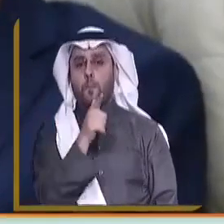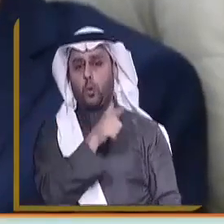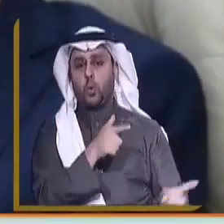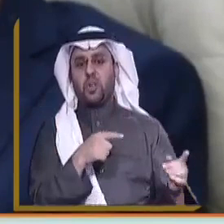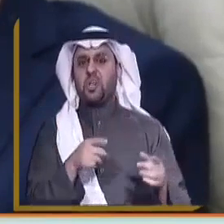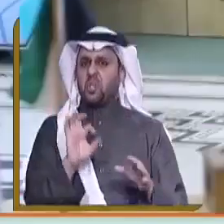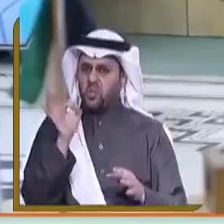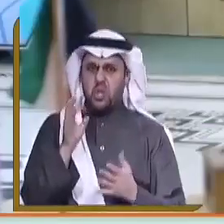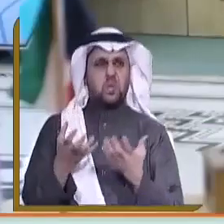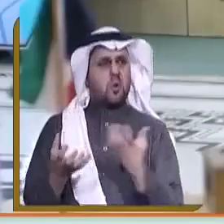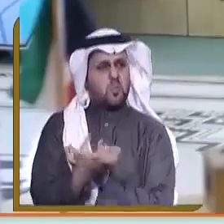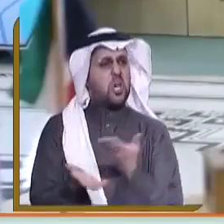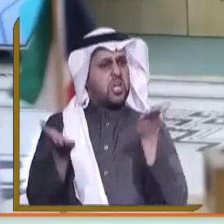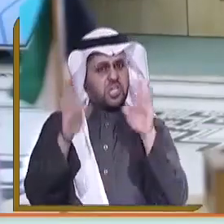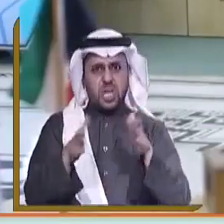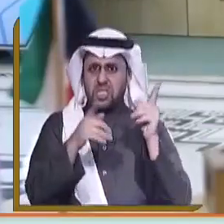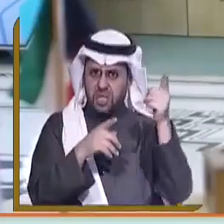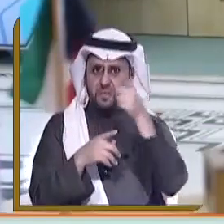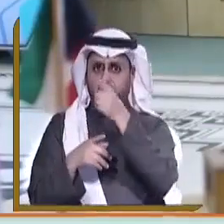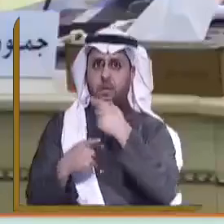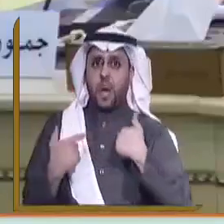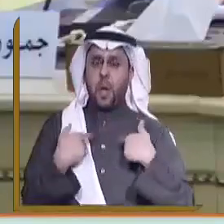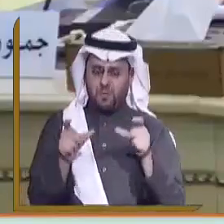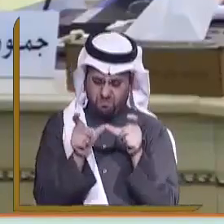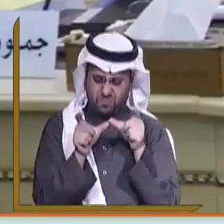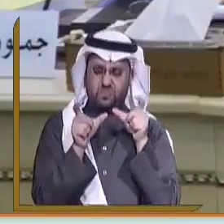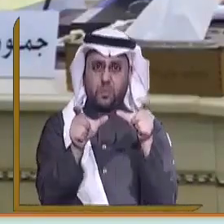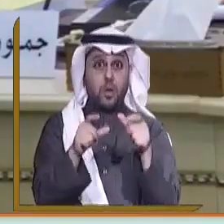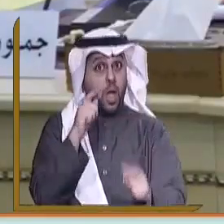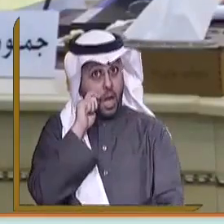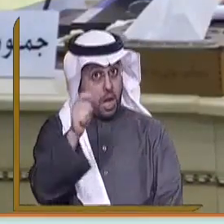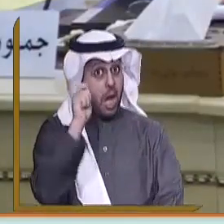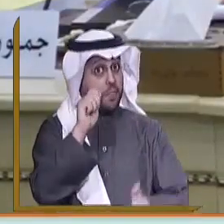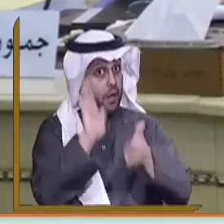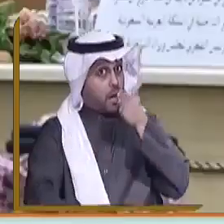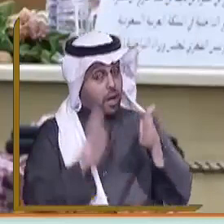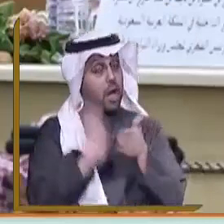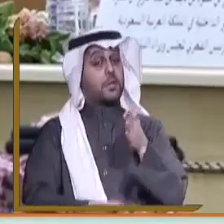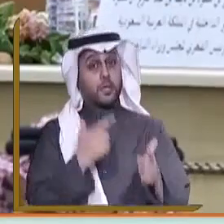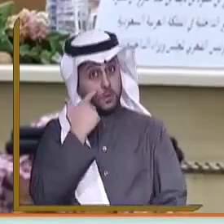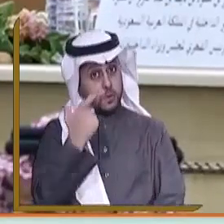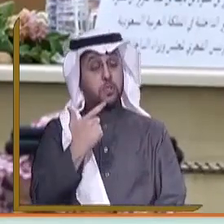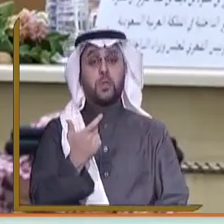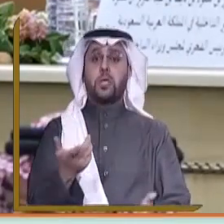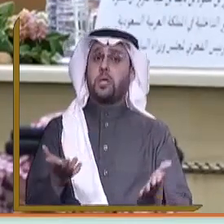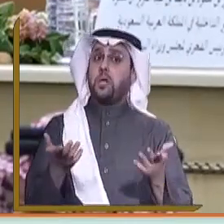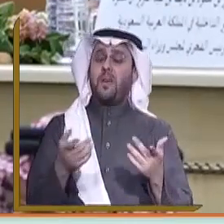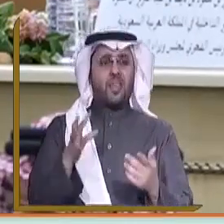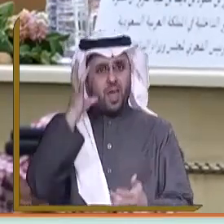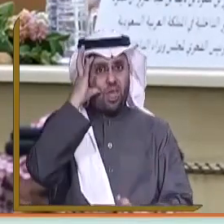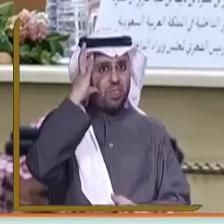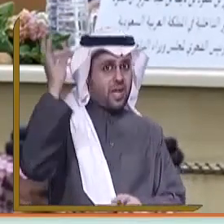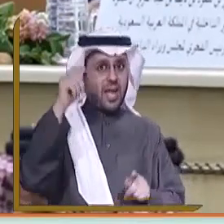خصوصا المرتبطه بالتهديدات البرانيه محذرا من مخاطر اساءه استخدام الذكاء الاصطناعي